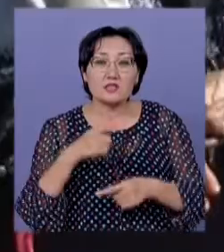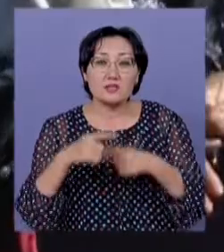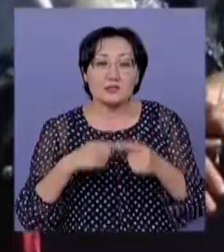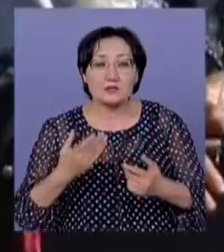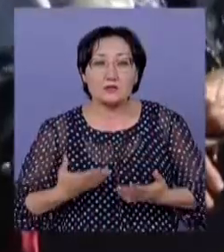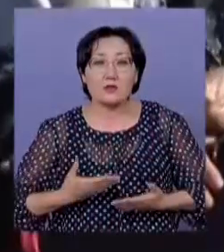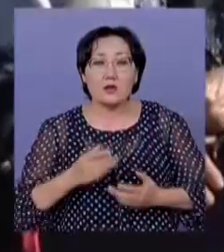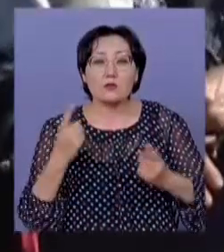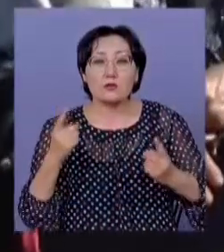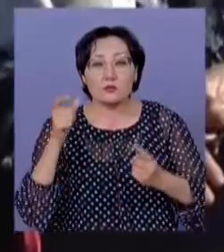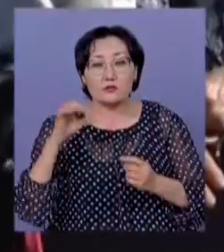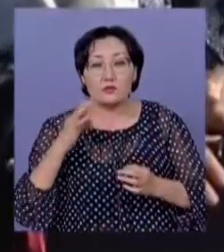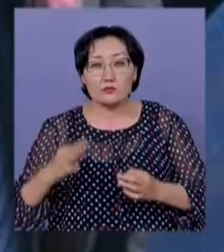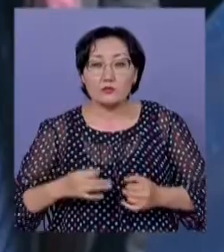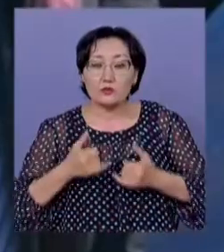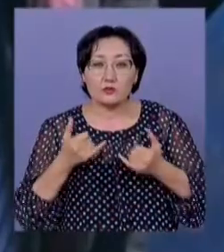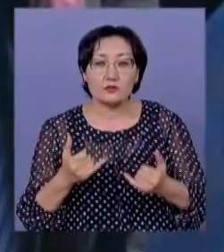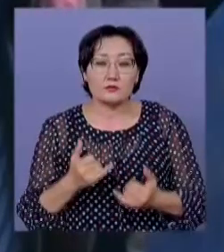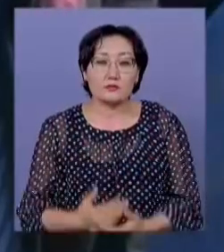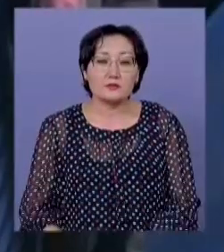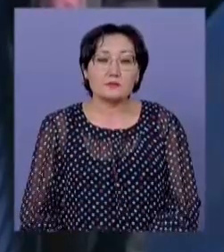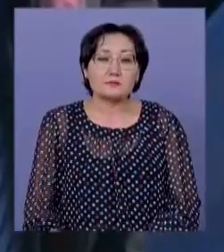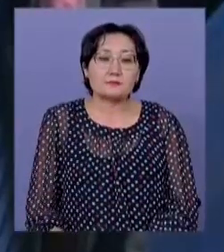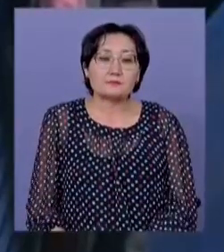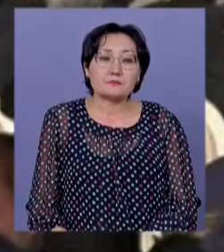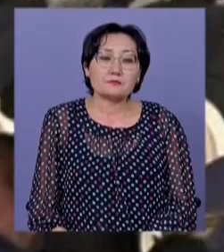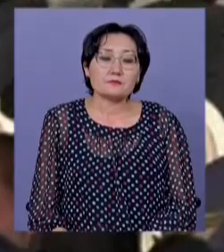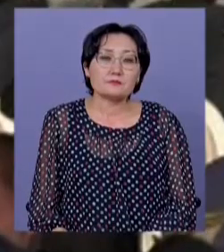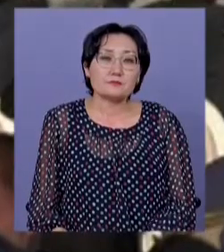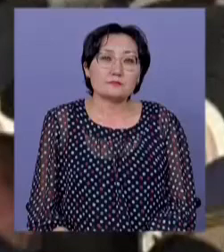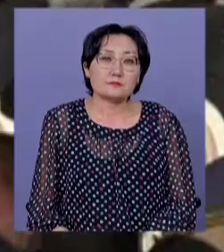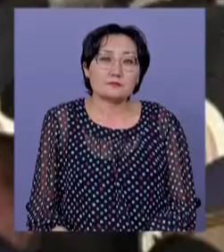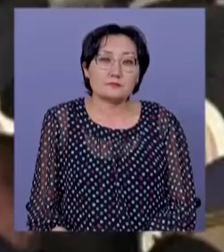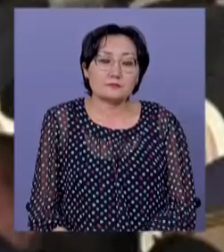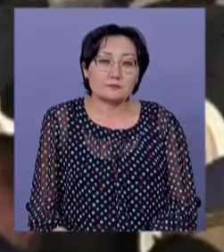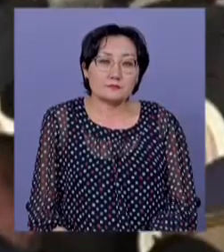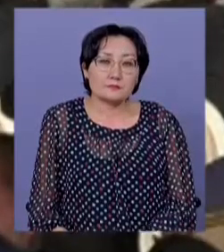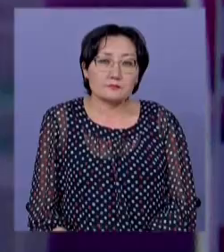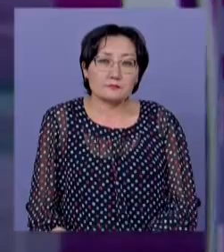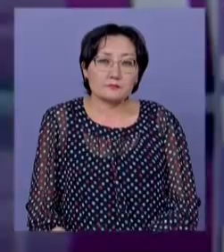халқының кемеңгер ұлына деген құрметі. Асылбек Тойбек, Алматы телеарнасы, Маңғыстау облысынан.